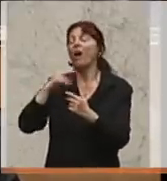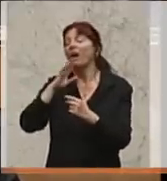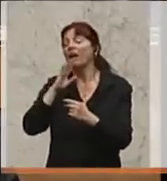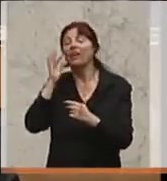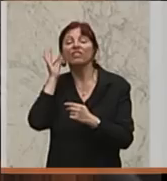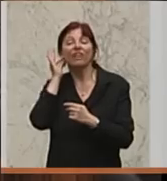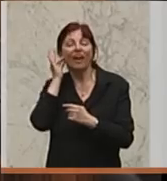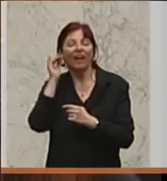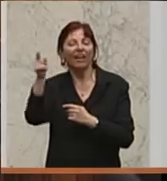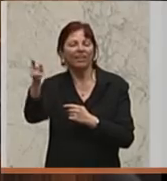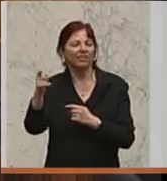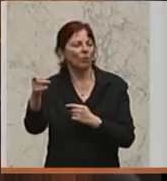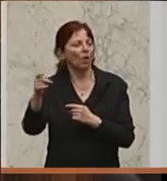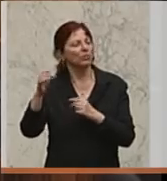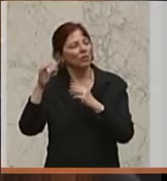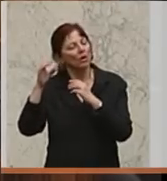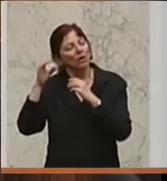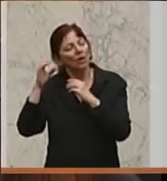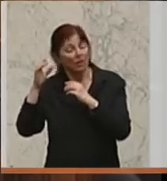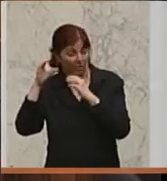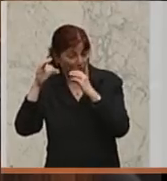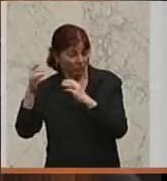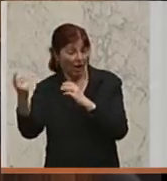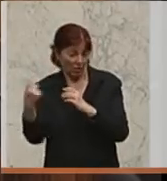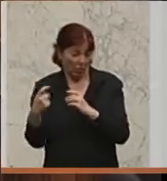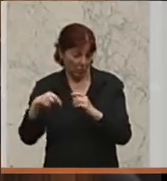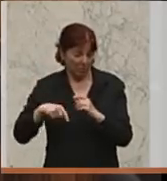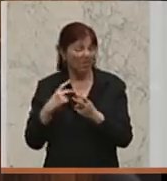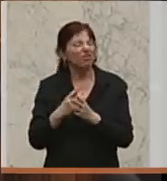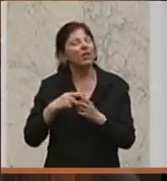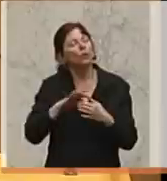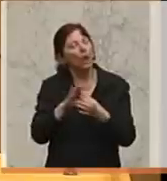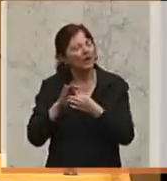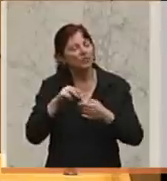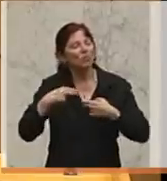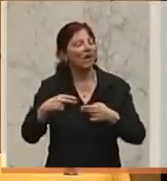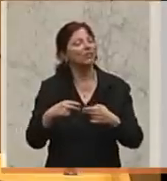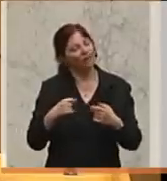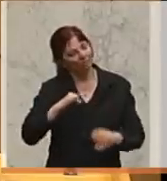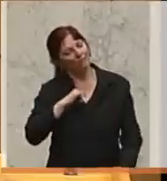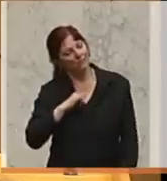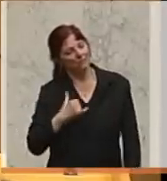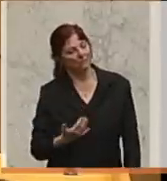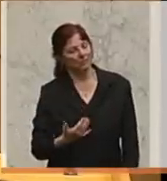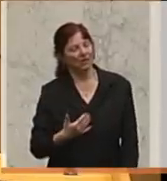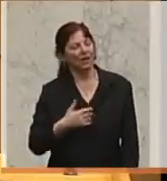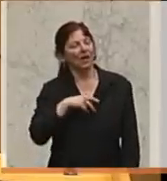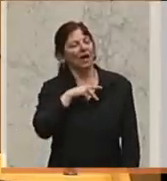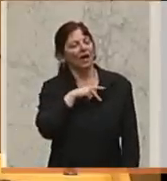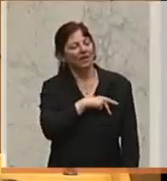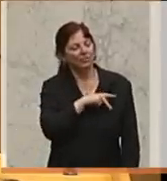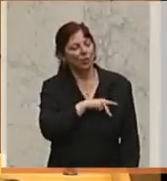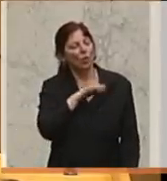weitergeht. Aber weil Sie es uns nicht sagen werden, werde ich es Ihnen sagen. Es ist nämlich weitergegangen. Also, SPÖ, Faymann, Ostermeier,